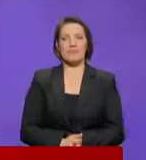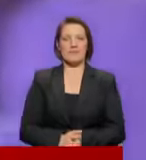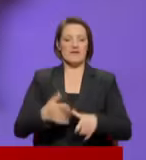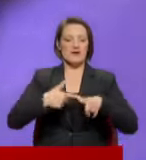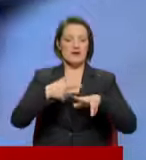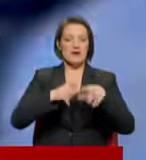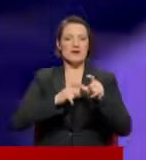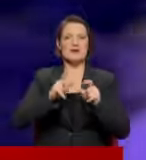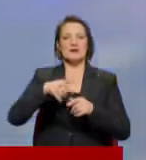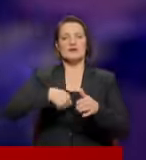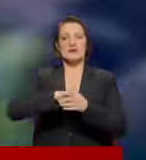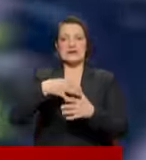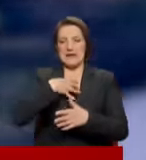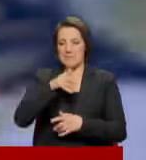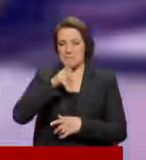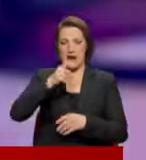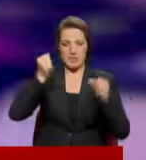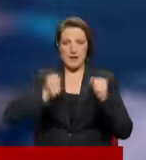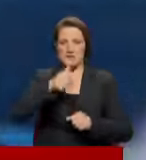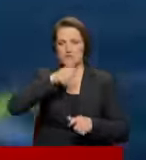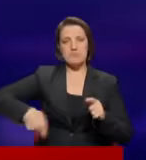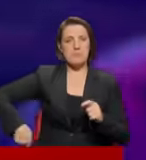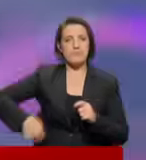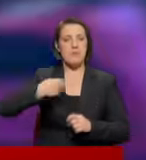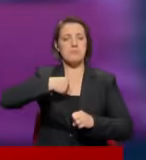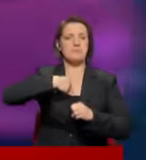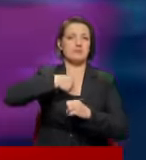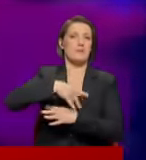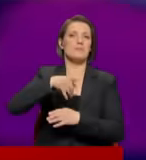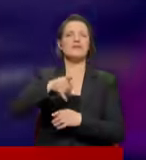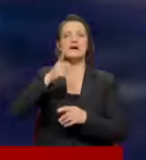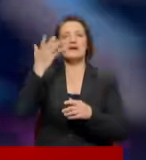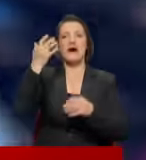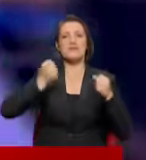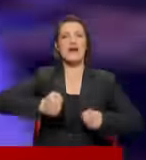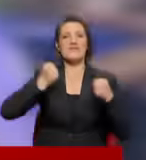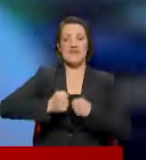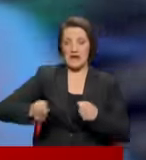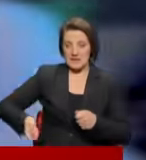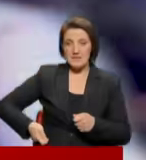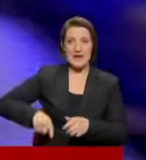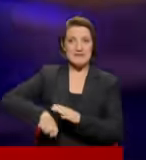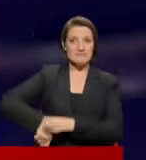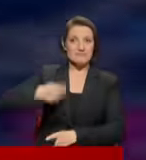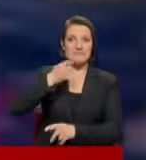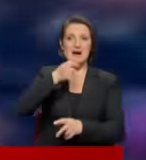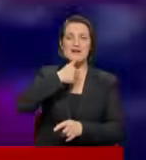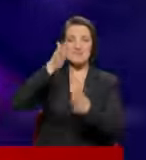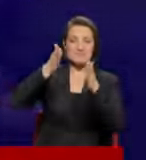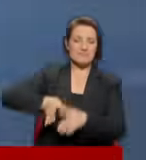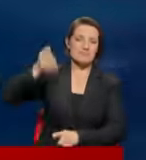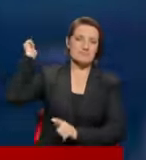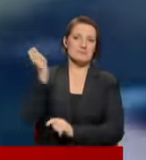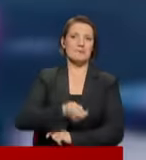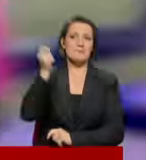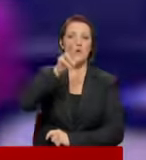Faslı futbolcu kendisine bağıran taraftara su fırlatınca ortalık karıştı. Suudi taraftar yanında getirdiği kırbaçla Hamdallah'a